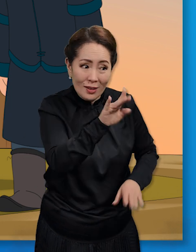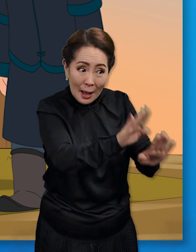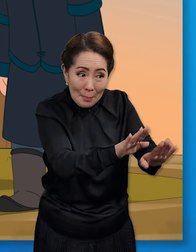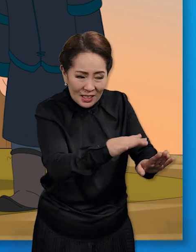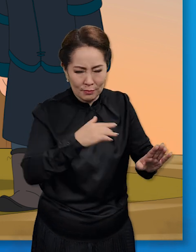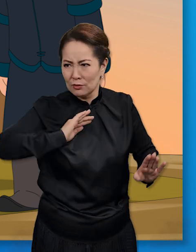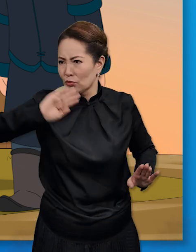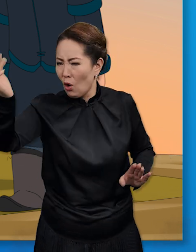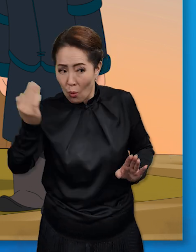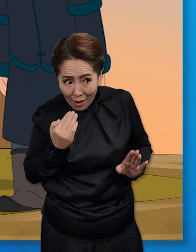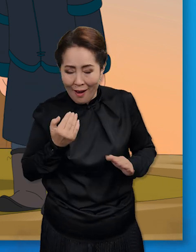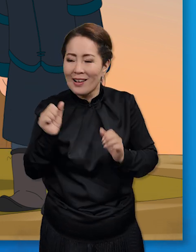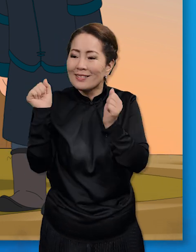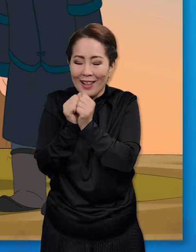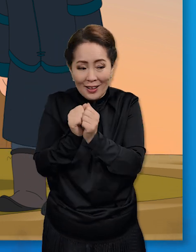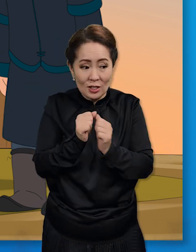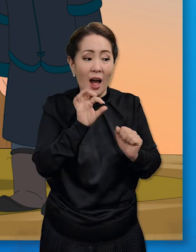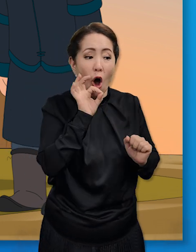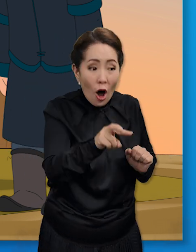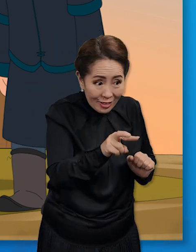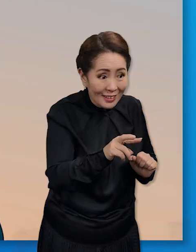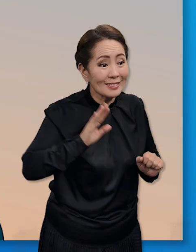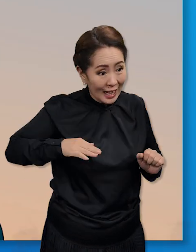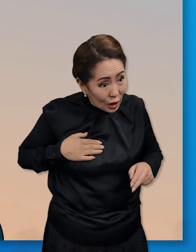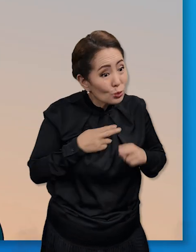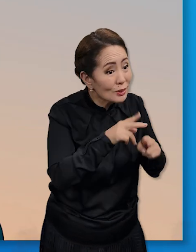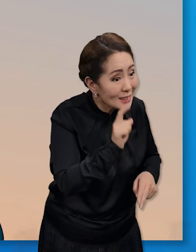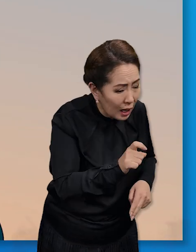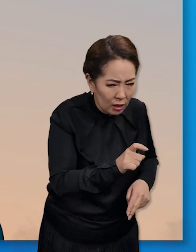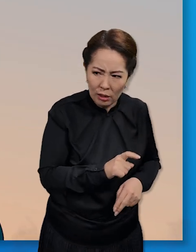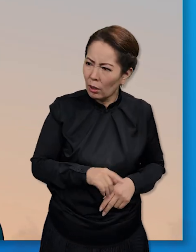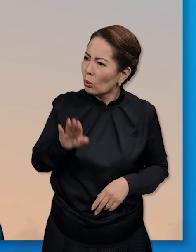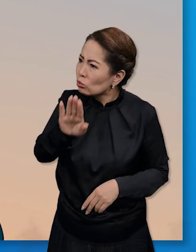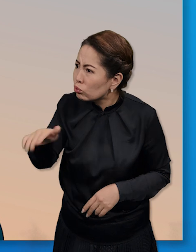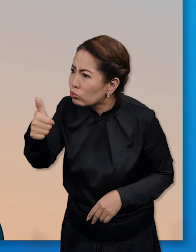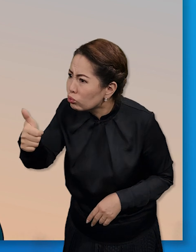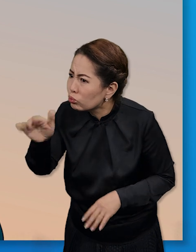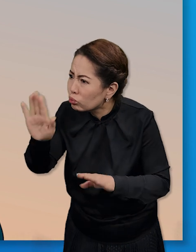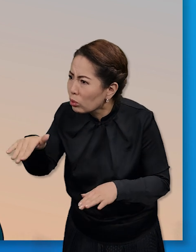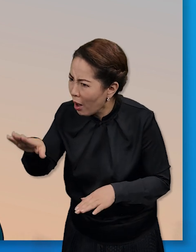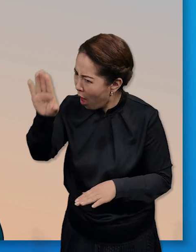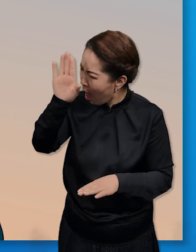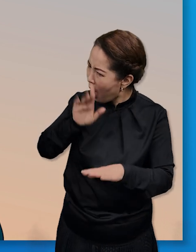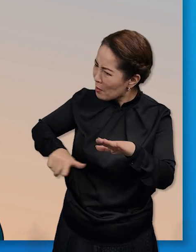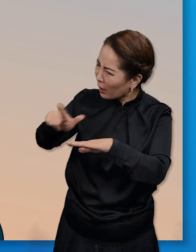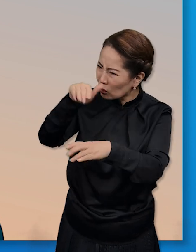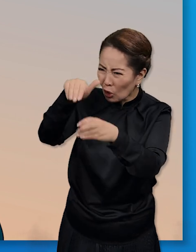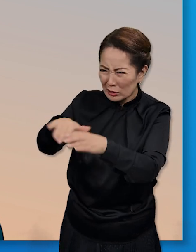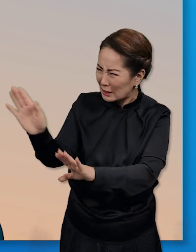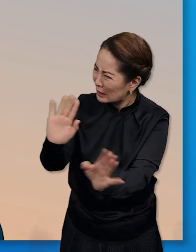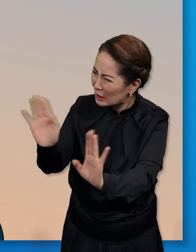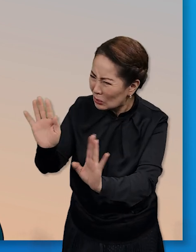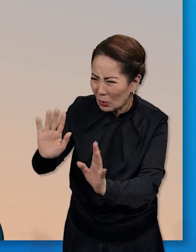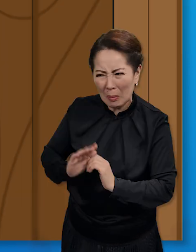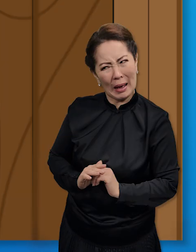болно. Эхлээд бид нар найзыгаа олох хэрэгтэй байна. Миний хүүхдүүд зүгээр юм уу? Аюултай газар руу яваад хэрэггүй